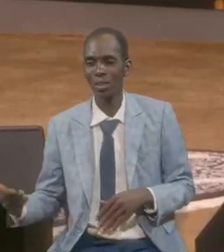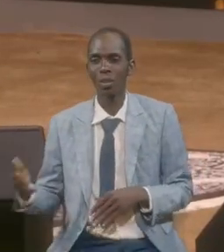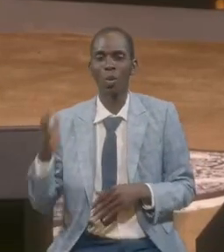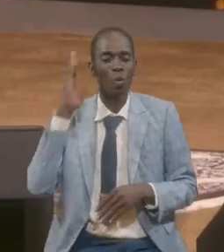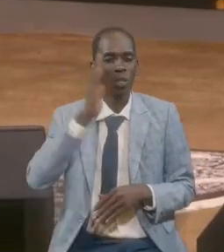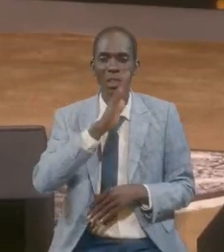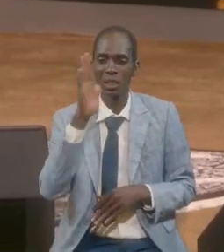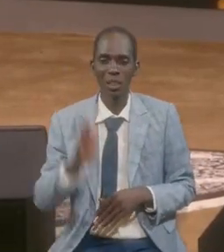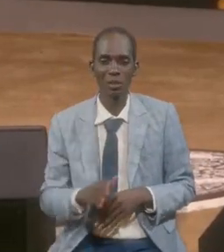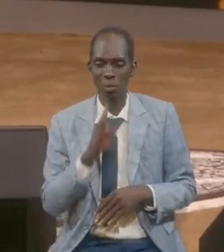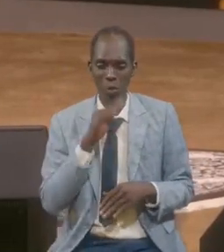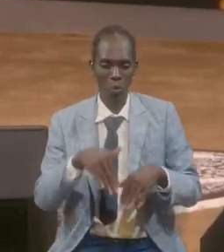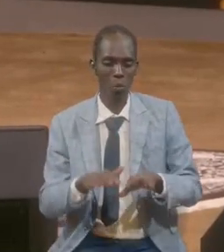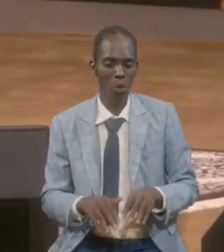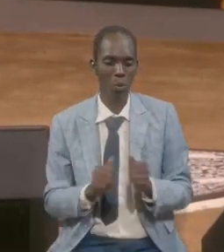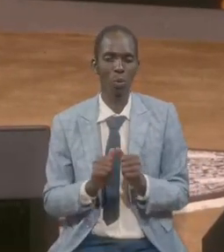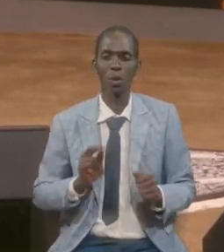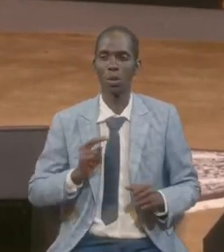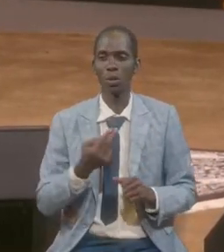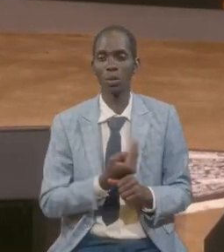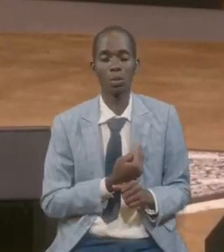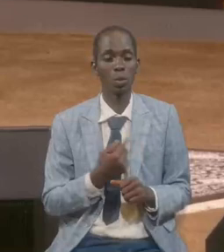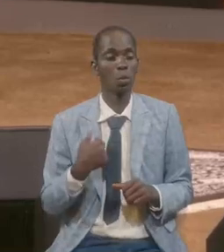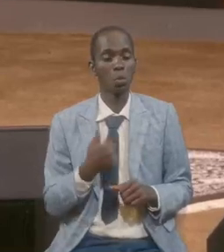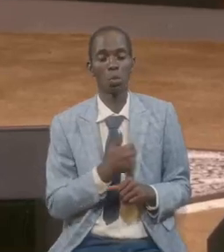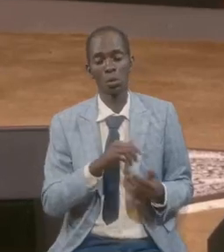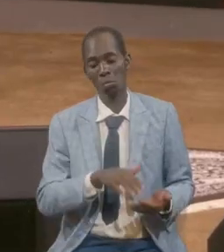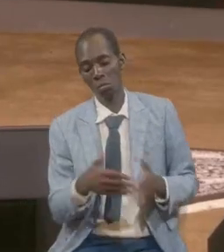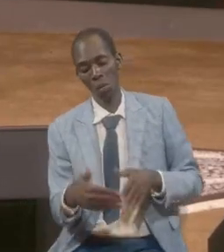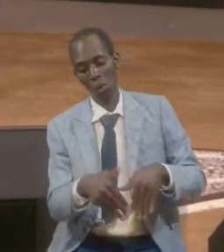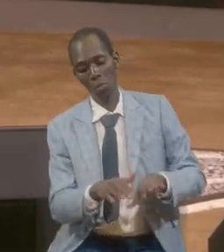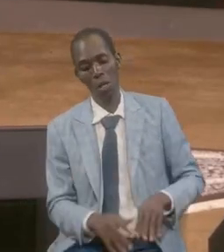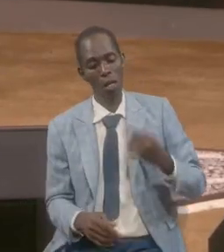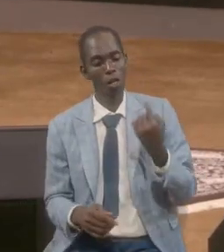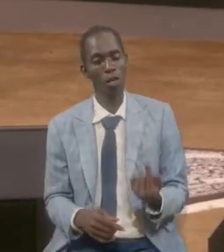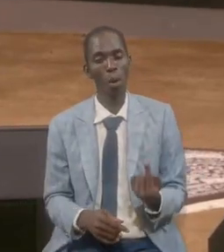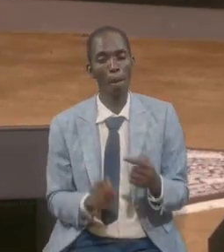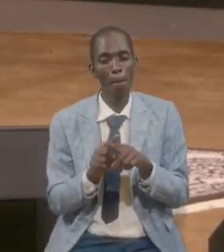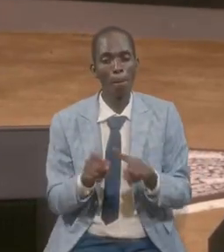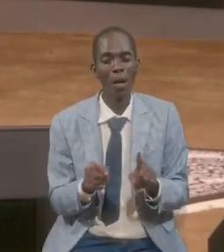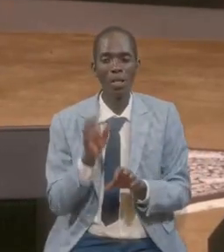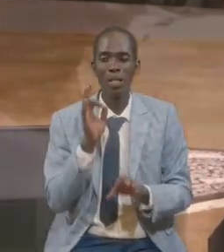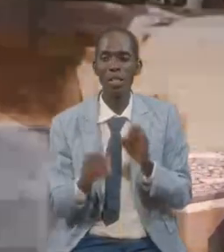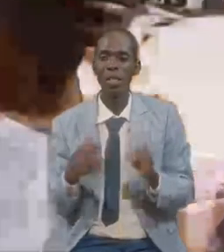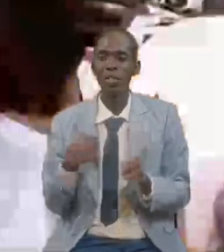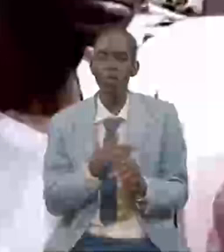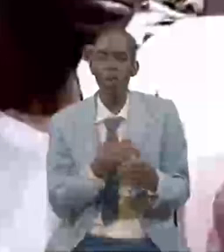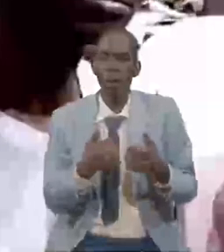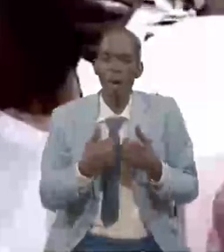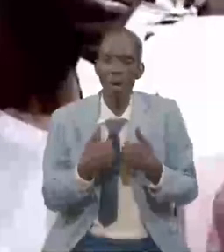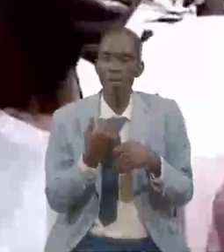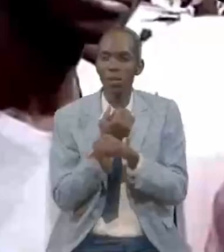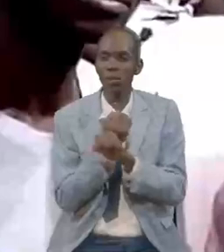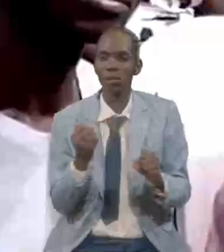Ces choses ne seront pas ensevelies avec nous. Mais nous, nous en irons. Mais quand on a le salut, quand on a la foi